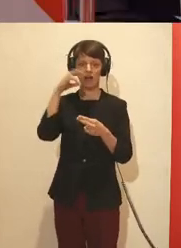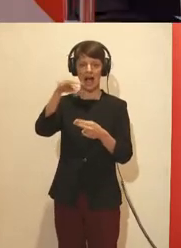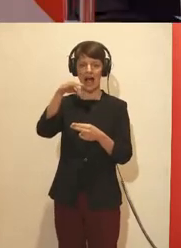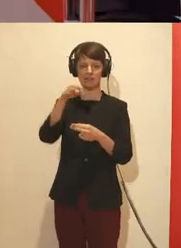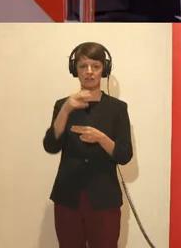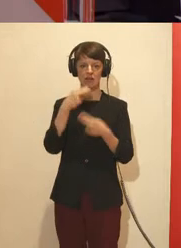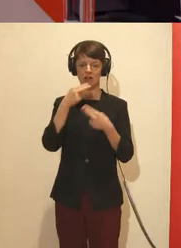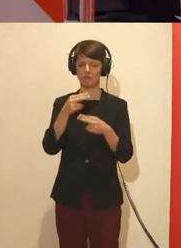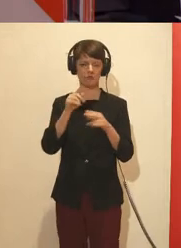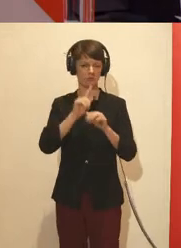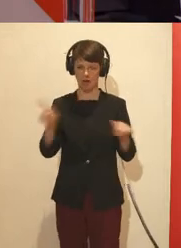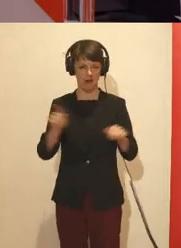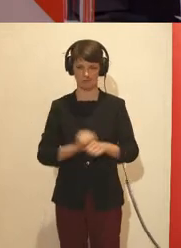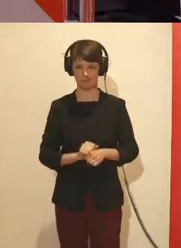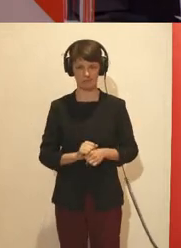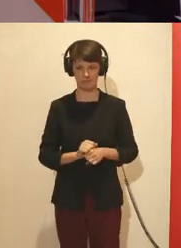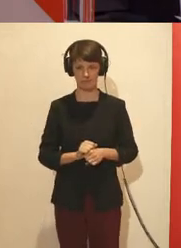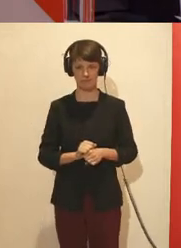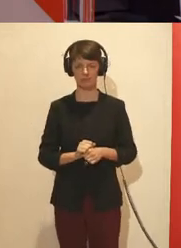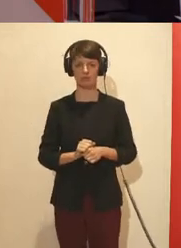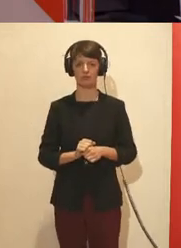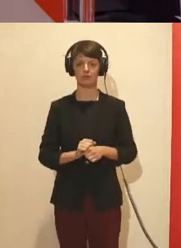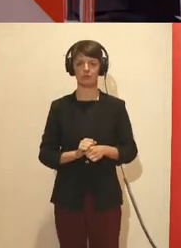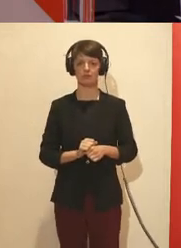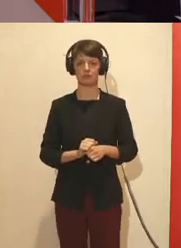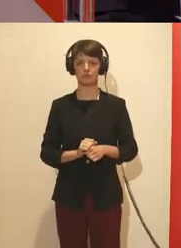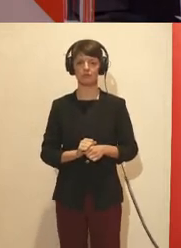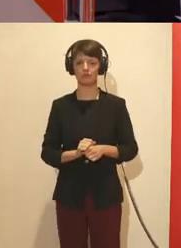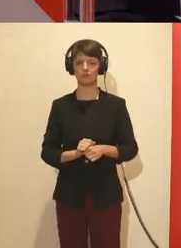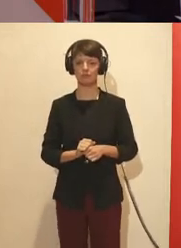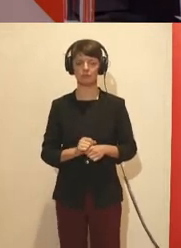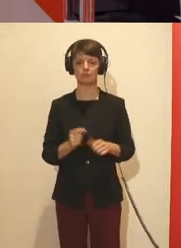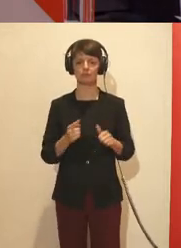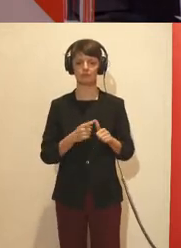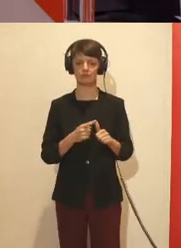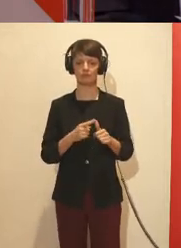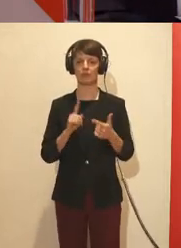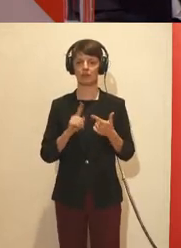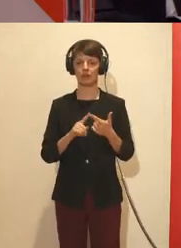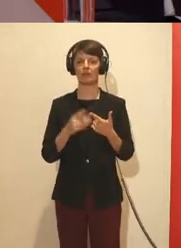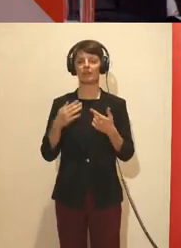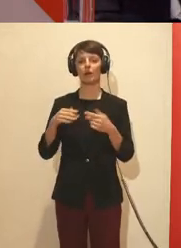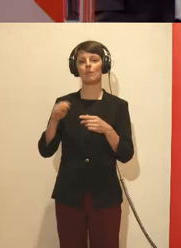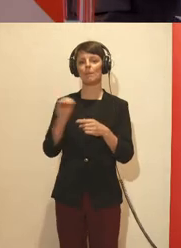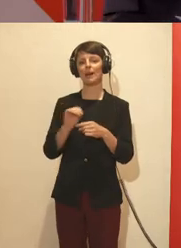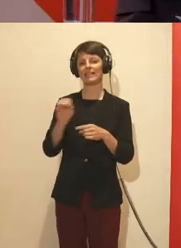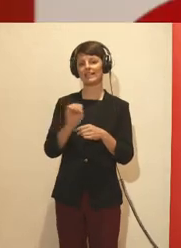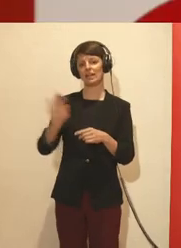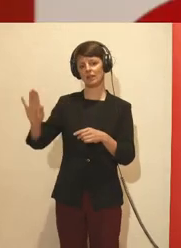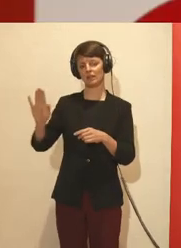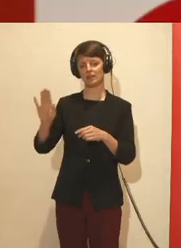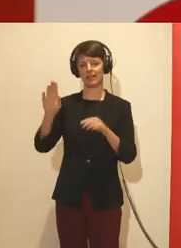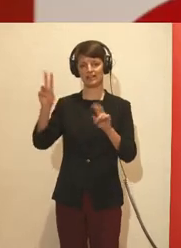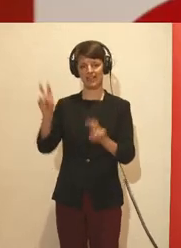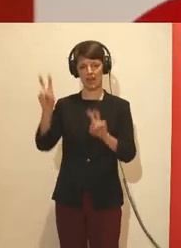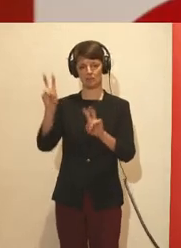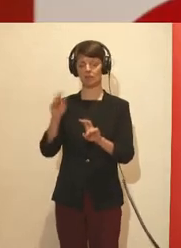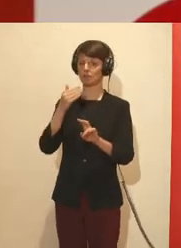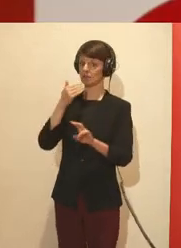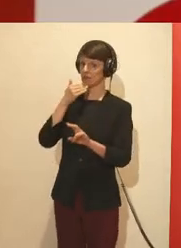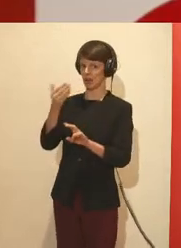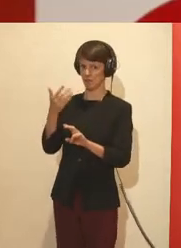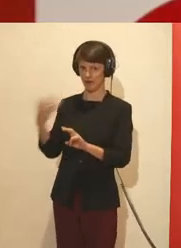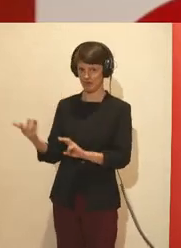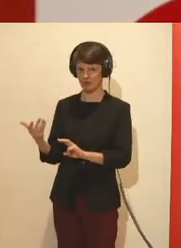botschaft und das zweite weshalb ich sehr dankbar bin für das für die thesen von michael sender ist dass ich